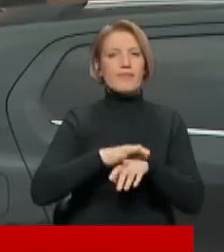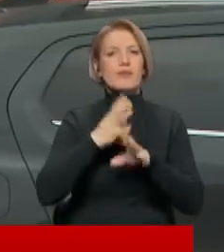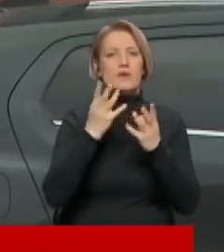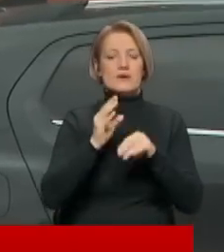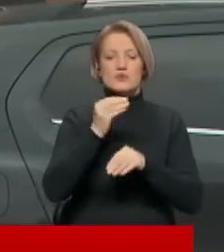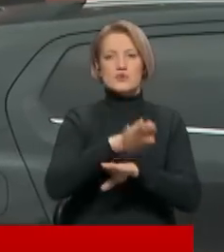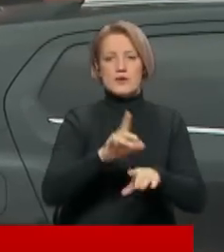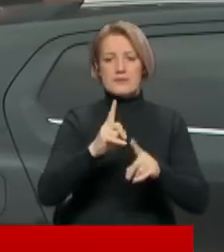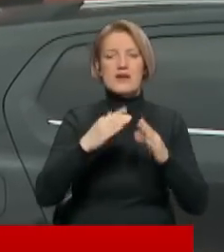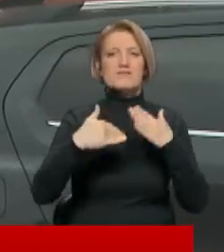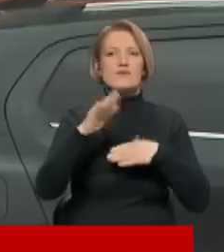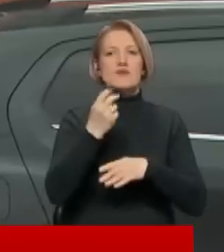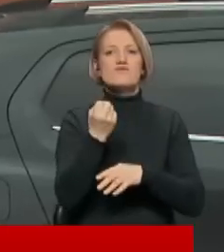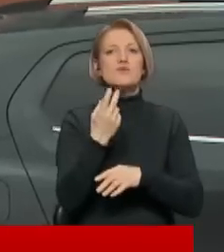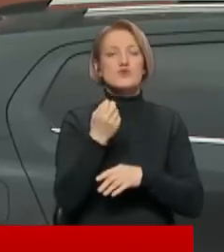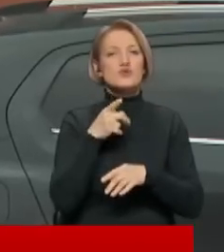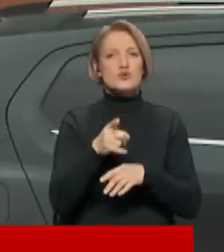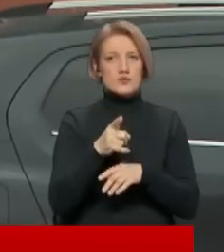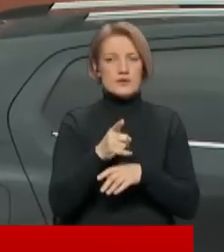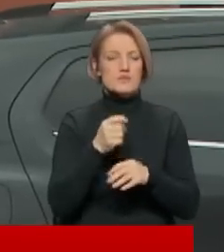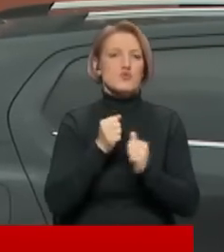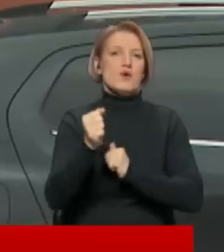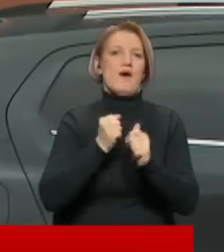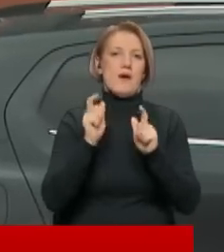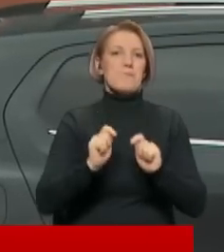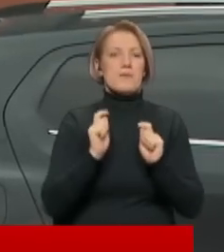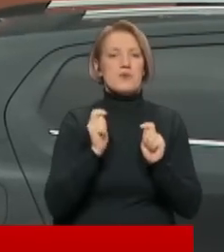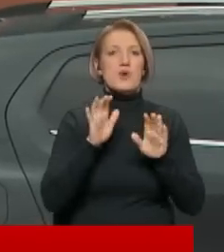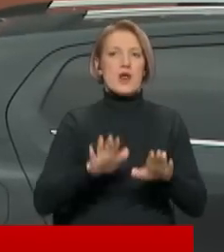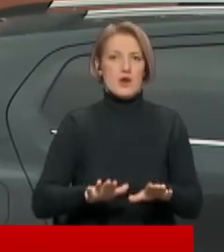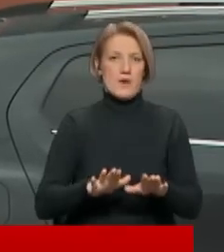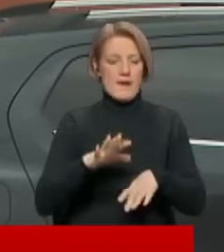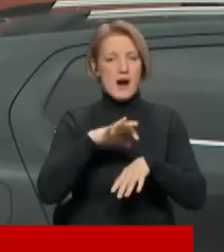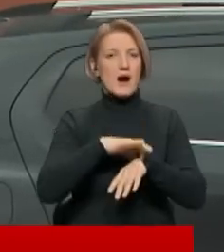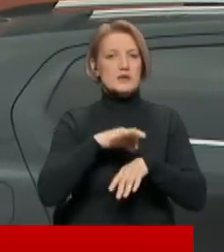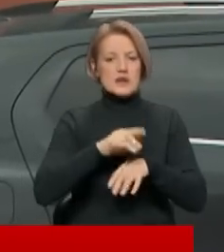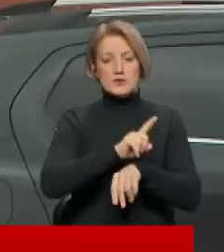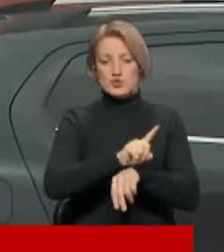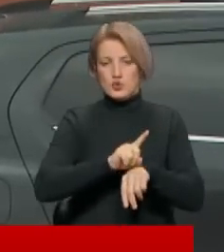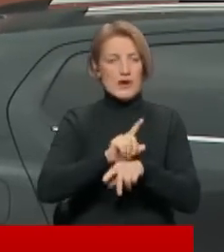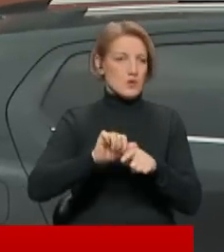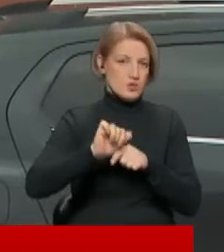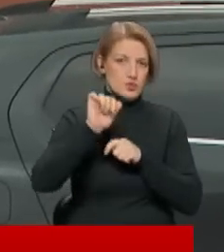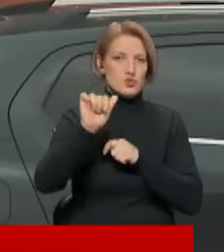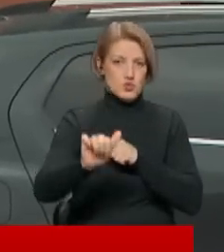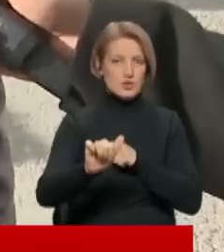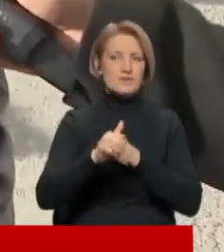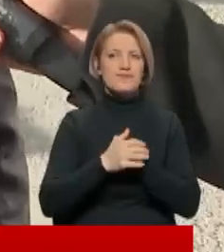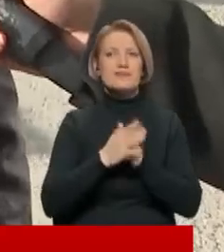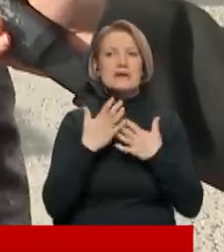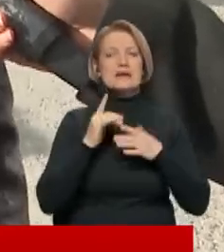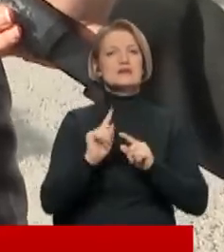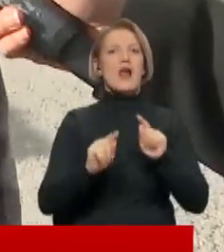yakalananlar birden fazla virüsle bakteriyle mücadele etmek zorunda kalıyor hastalığın süresi de uzuyor etkisi de